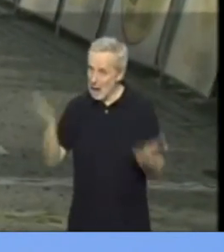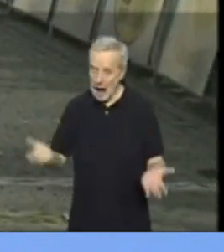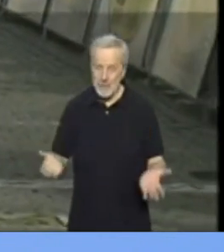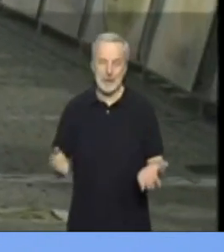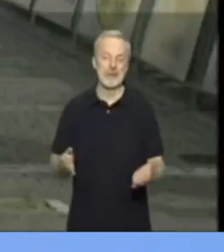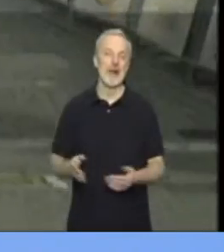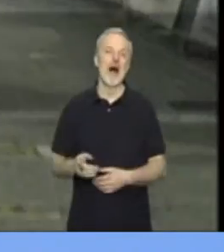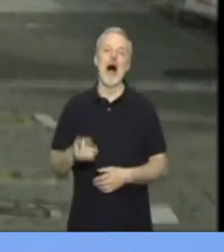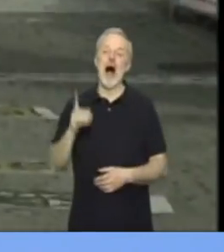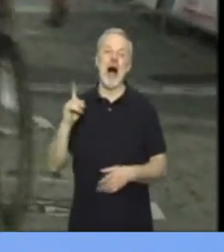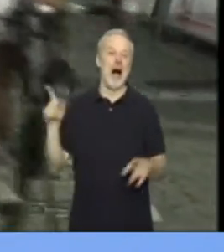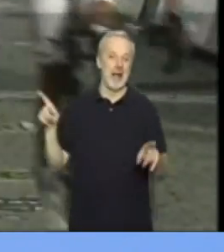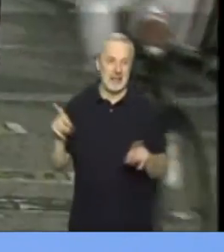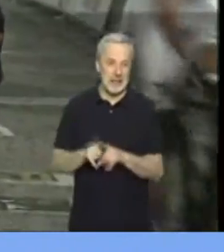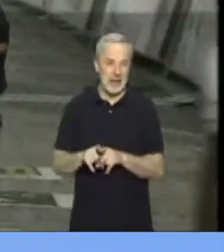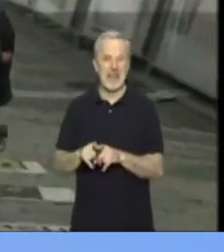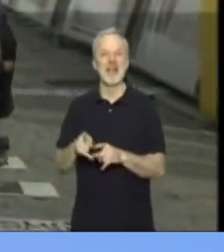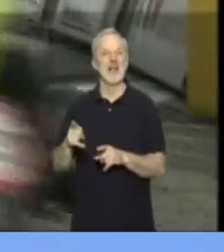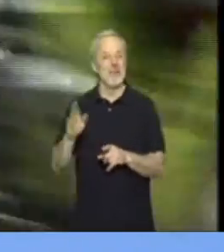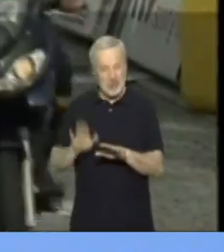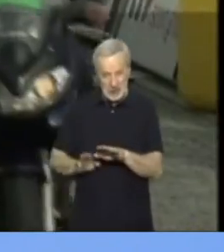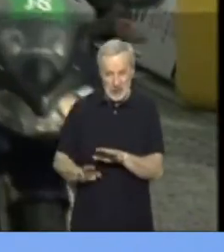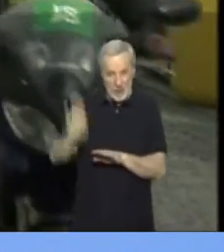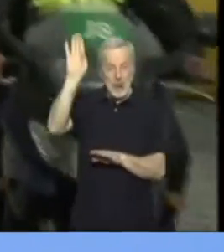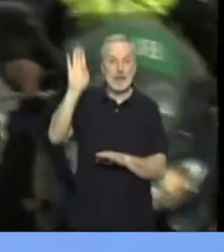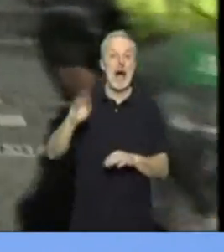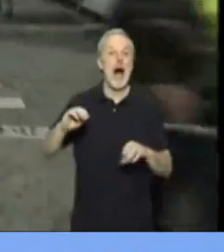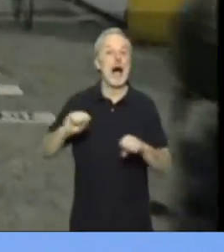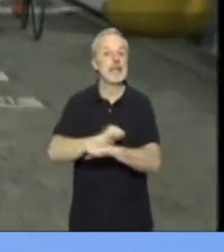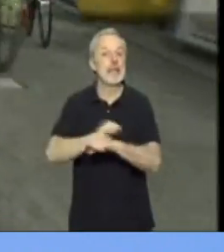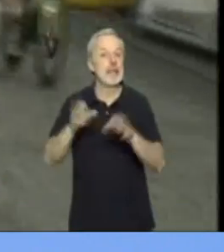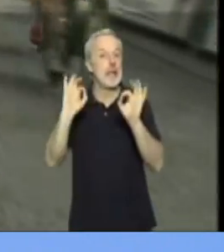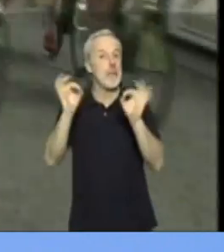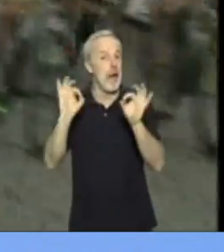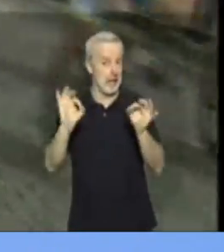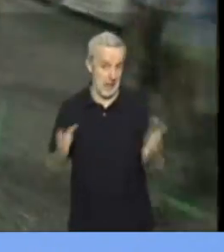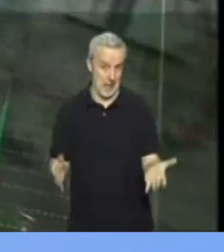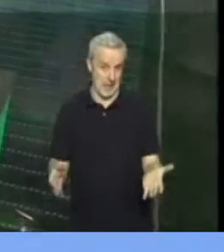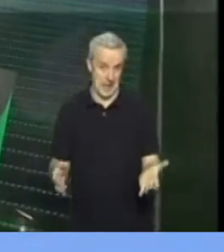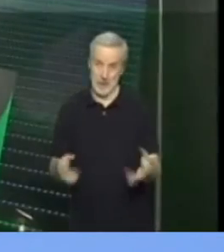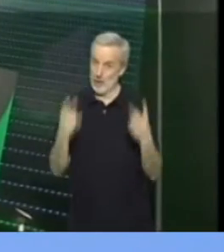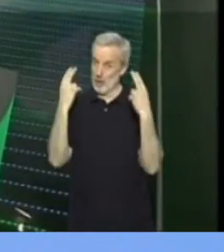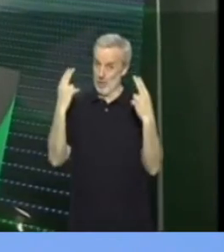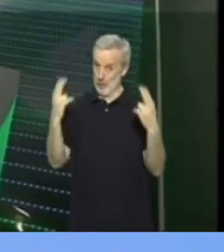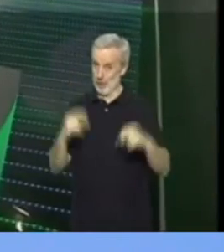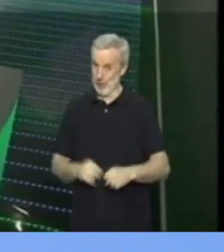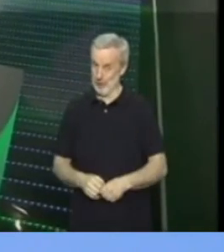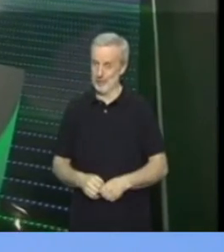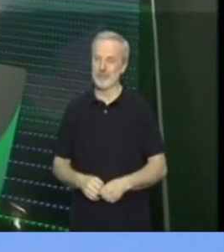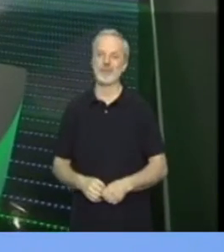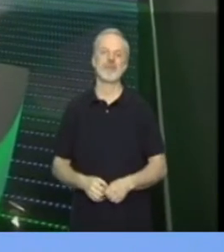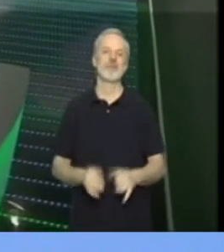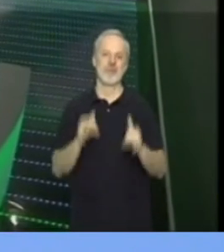naprosto 100% a na druhou stranu ono taky najít kopec, na který vede pořádná silnice, protože to je zase druhá stránka asi pořadatelství u